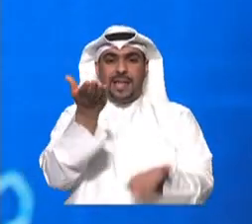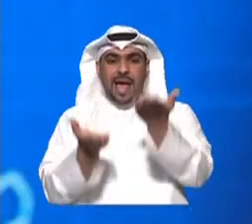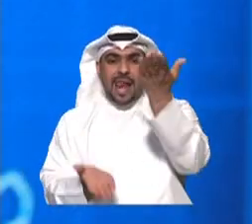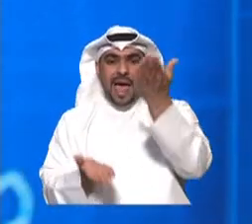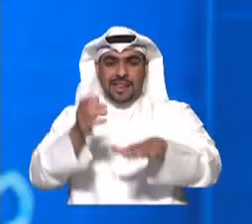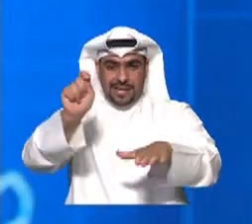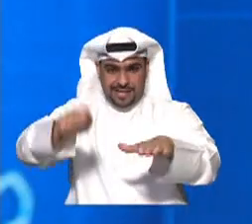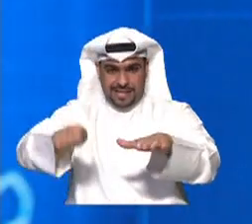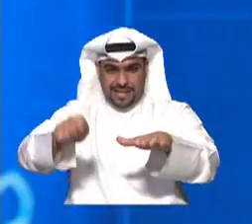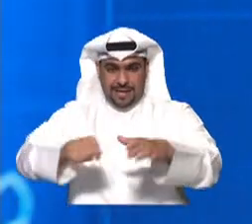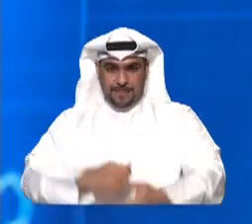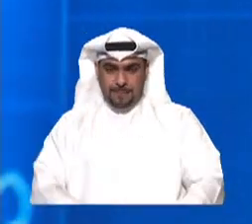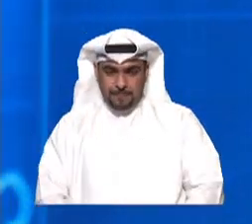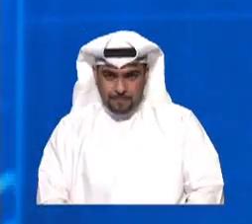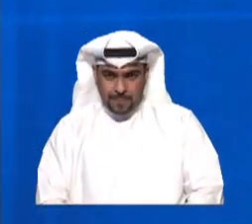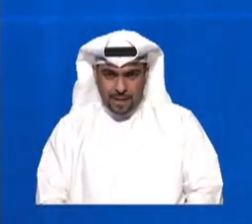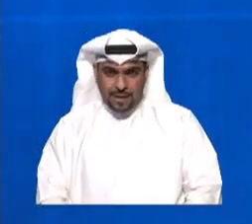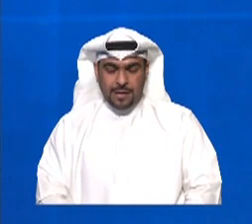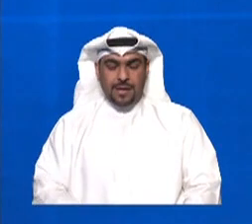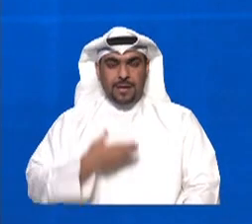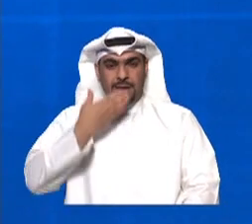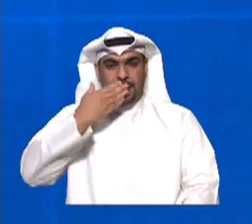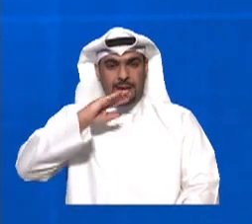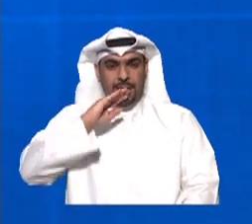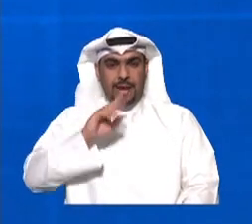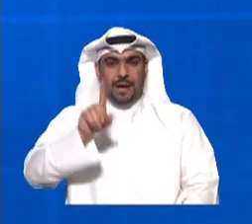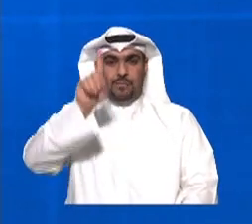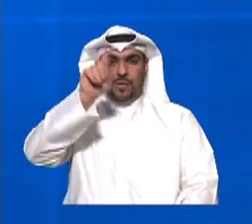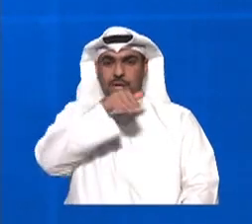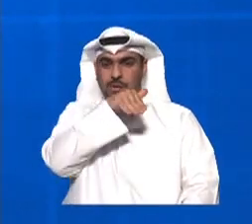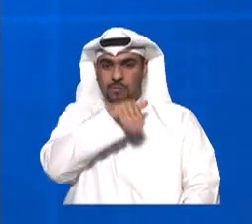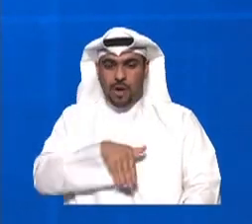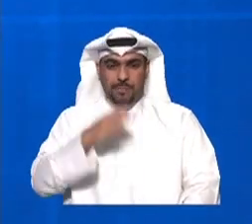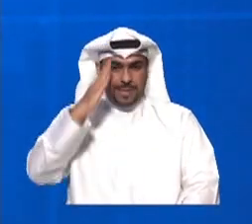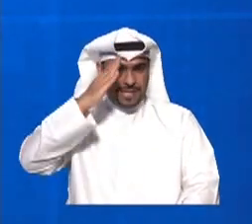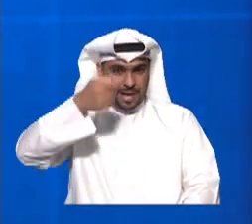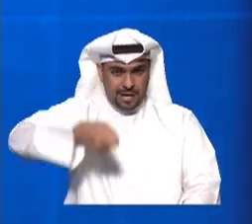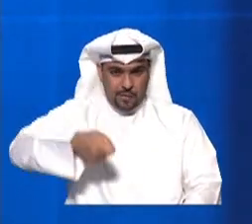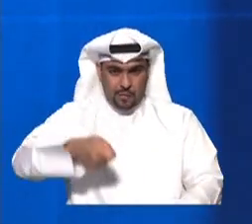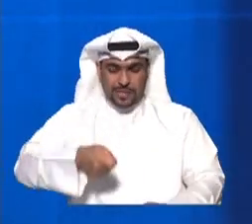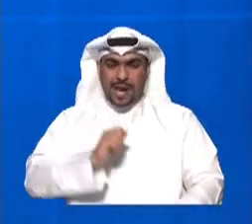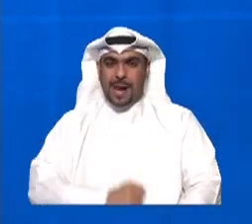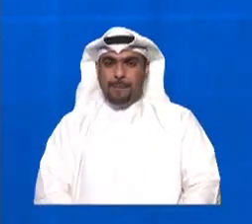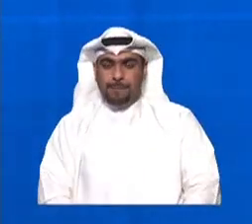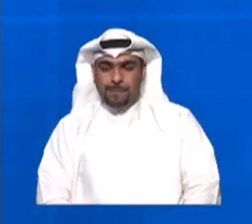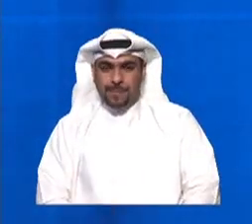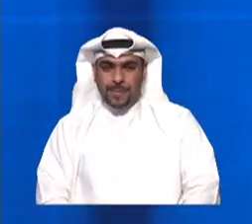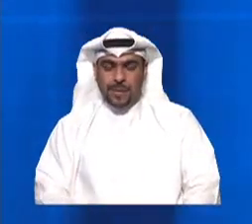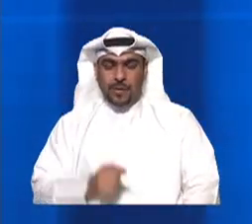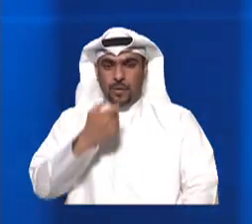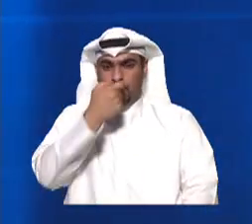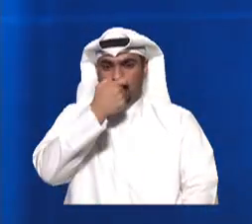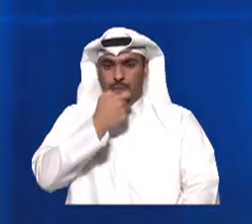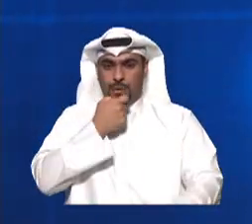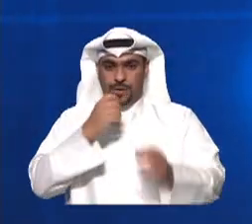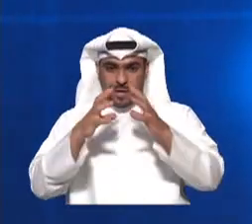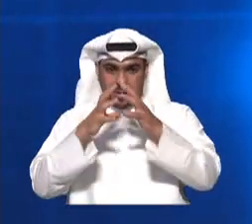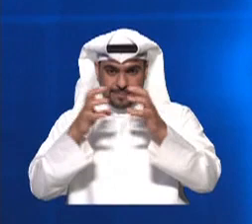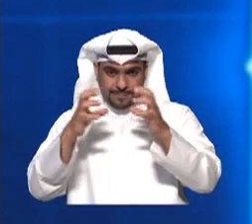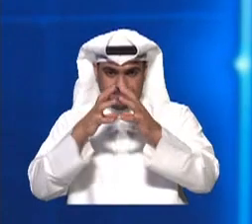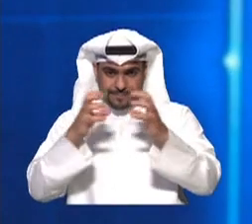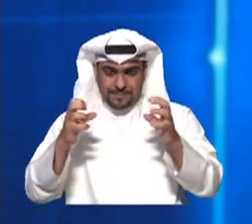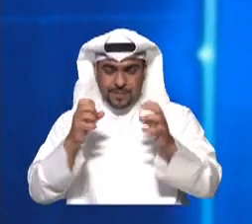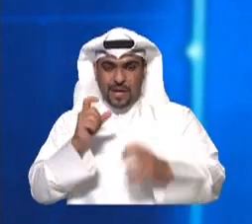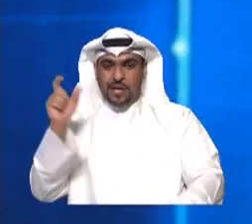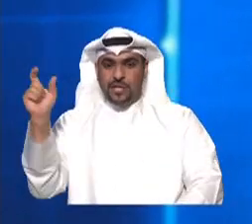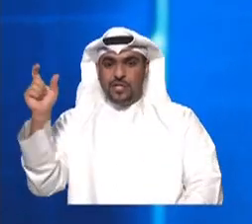سيدنا محمد وعلى آله وصحبه أجمعين، وبعد. قال الله تعالى: شهر رمضان الذي أنزل فيه